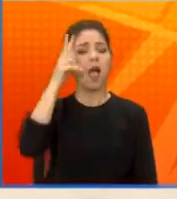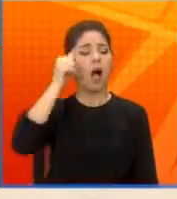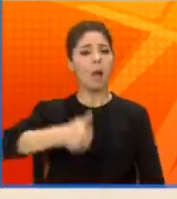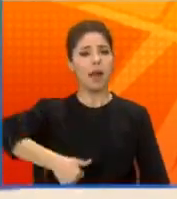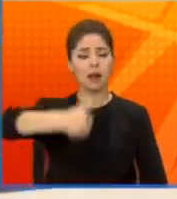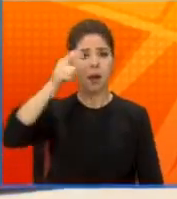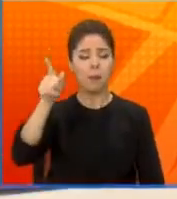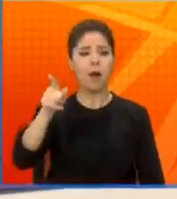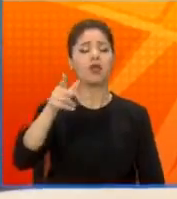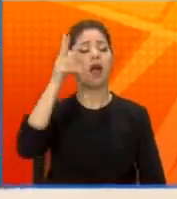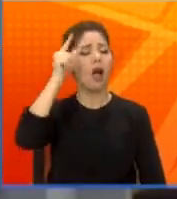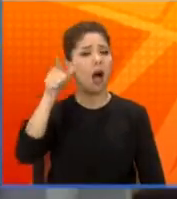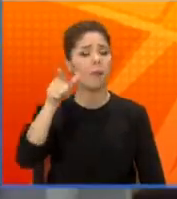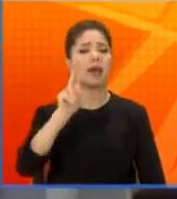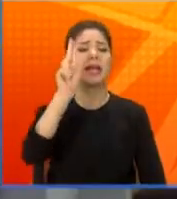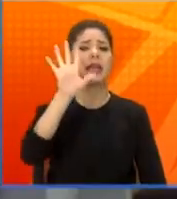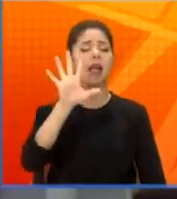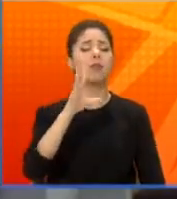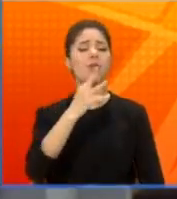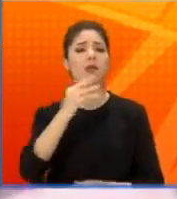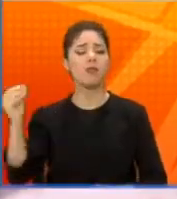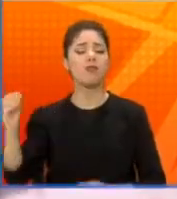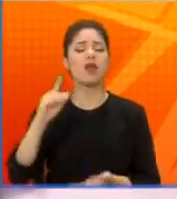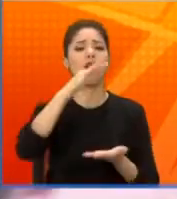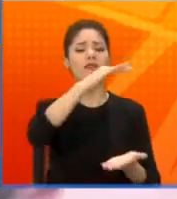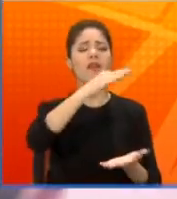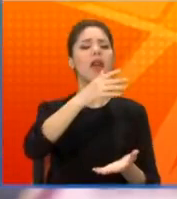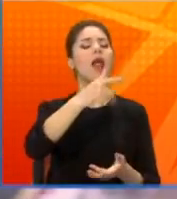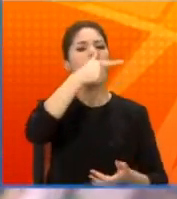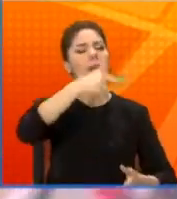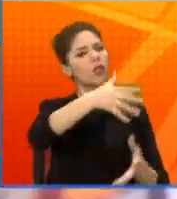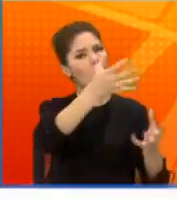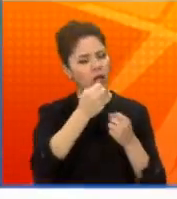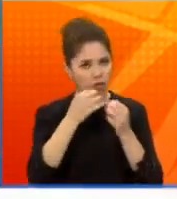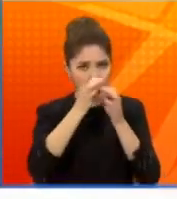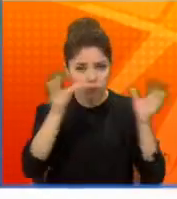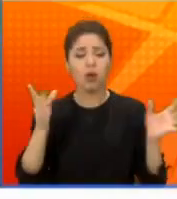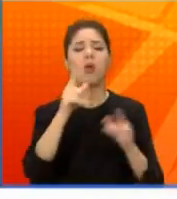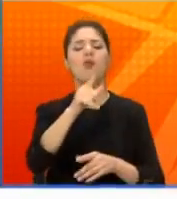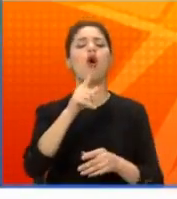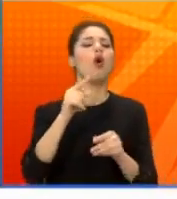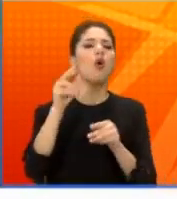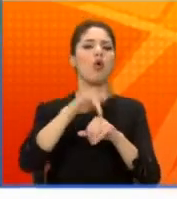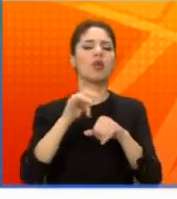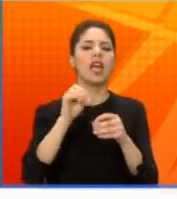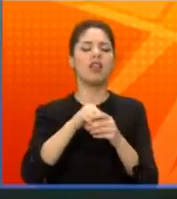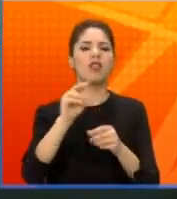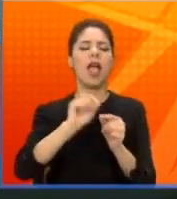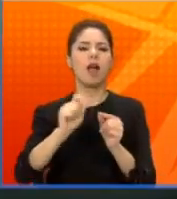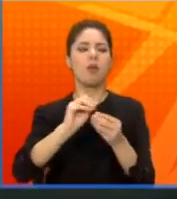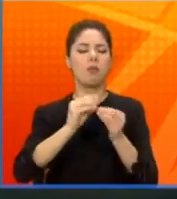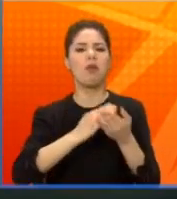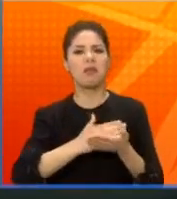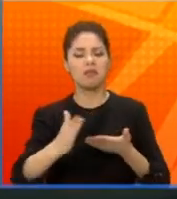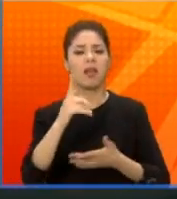Amerikan Başkanı Amerika'nın 75 milyon varil petrol alacağını duyursa da ülkede ekonomik sorunlar giderek büyüyor.